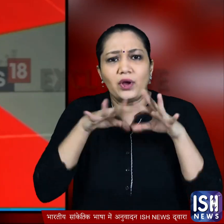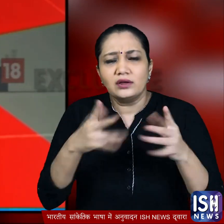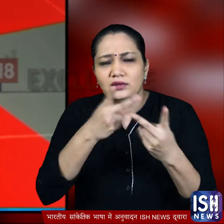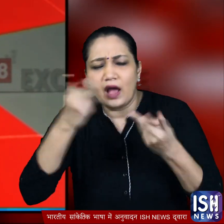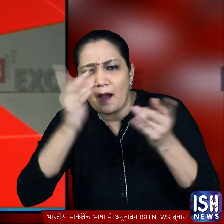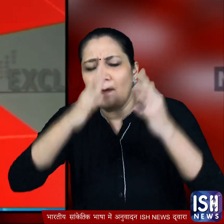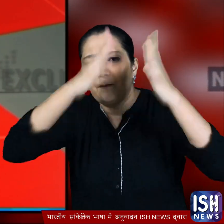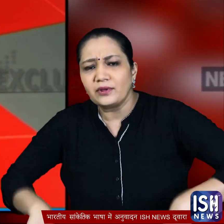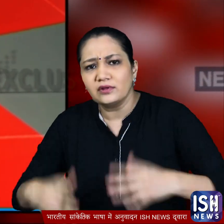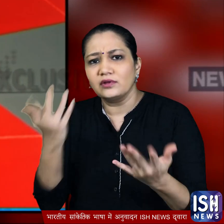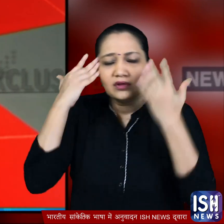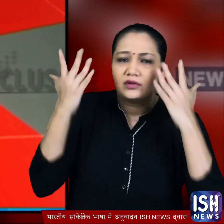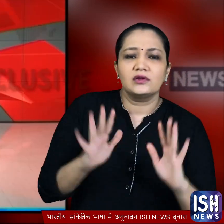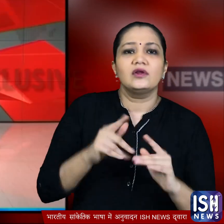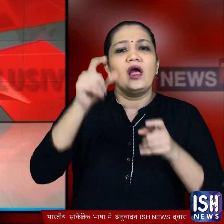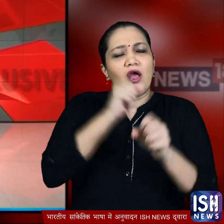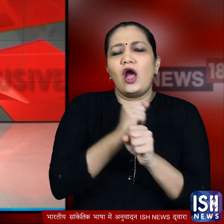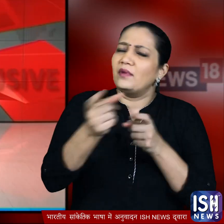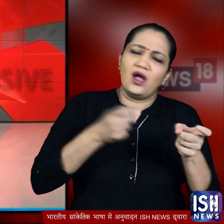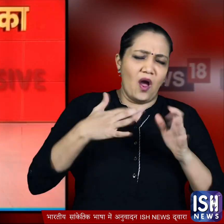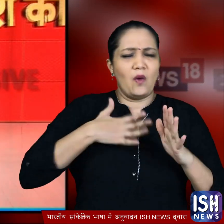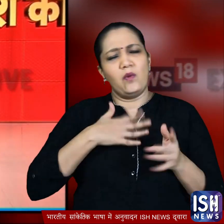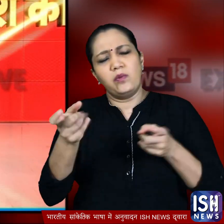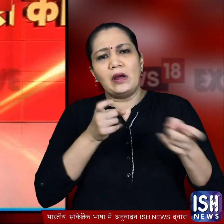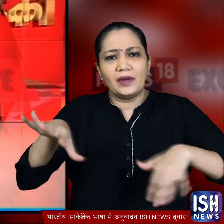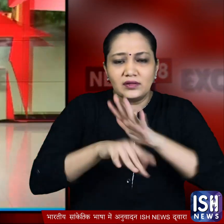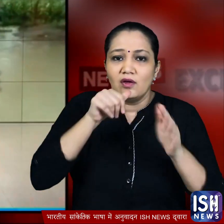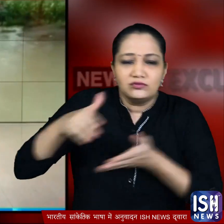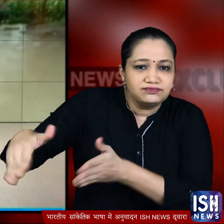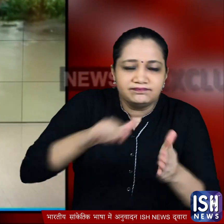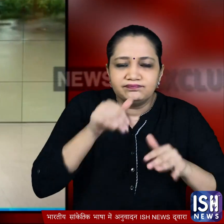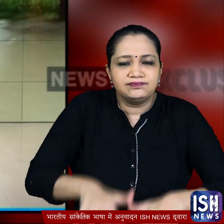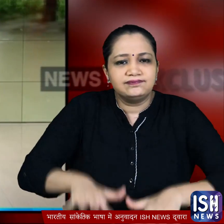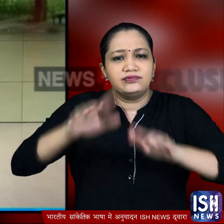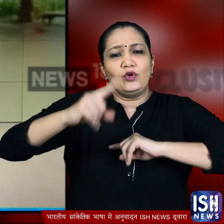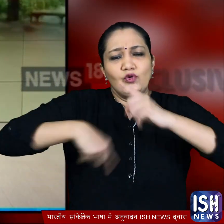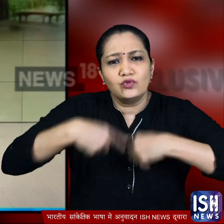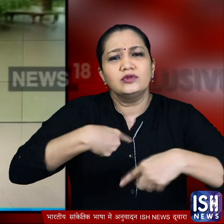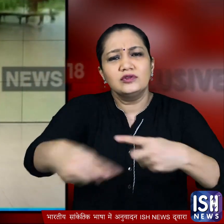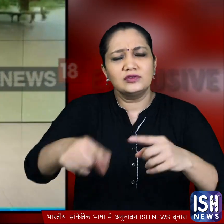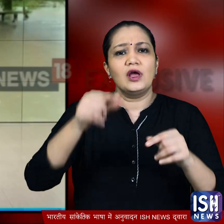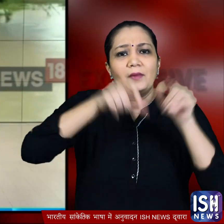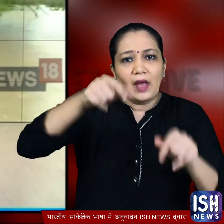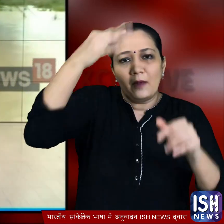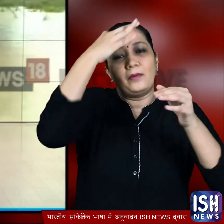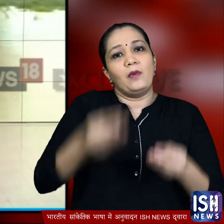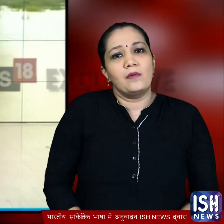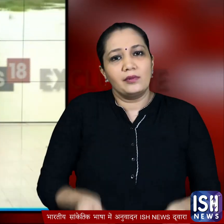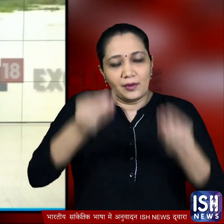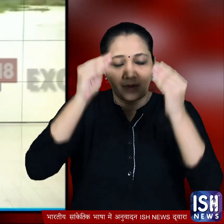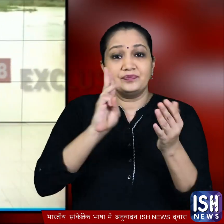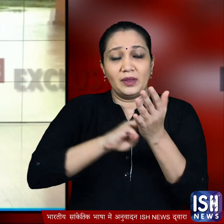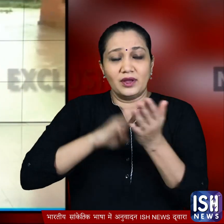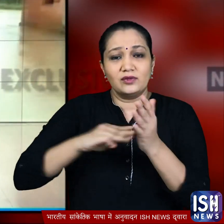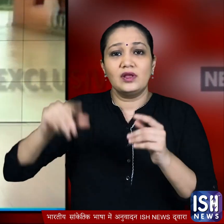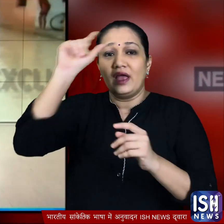जबकि प्रशासन की दलील है कि वो हर खतरे से निपटने के लिए तैयार है। नदियों का बढ़ता पानी रोजाना लोगों की मुसीबत बढ़ा रहा है।